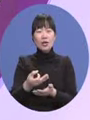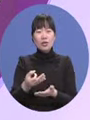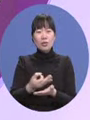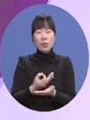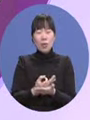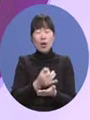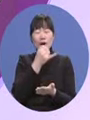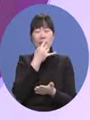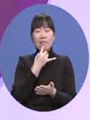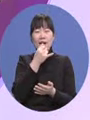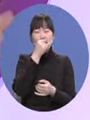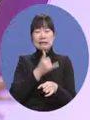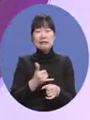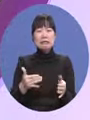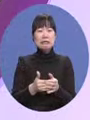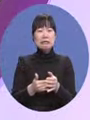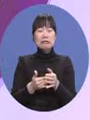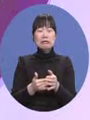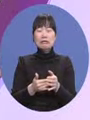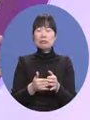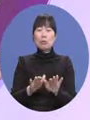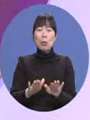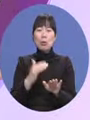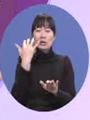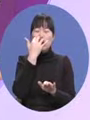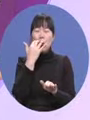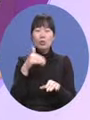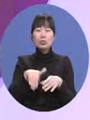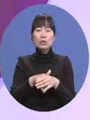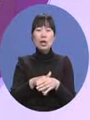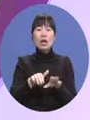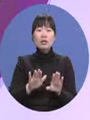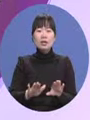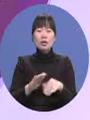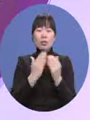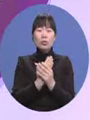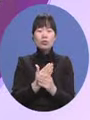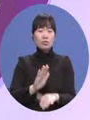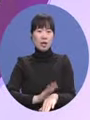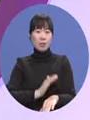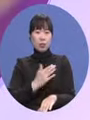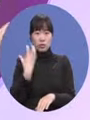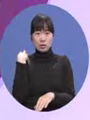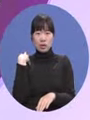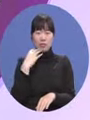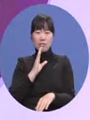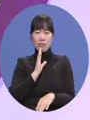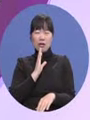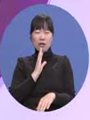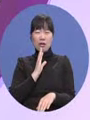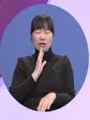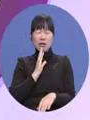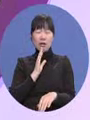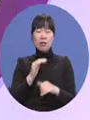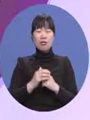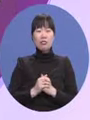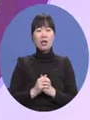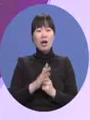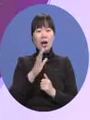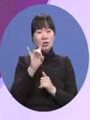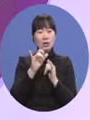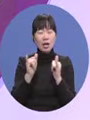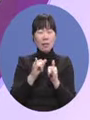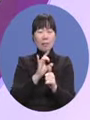있지. 얘네들이 숨쉬고 있는 성문화가 어떤지를 모두의 책임이지. 어떻게 정권 가진 사람만 책임이고 다